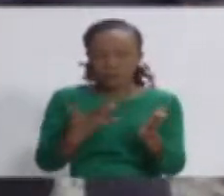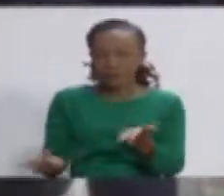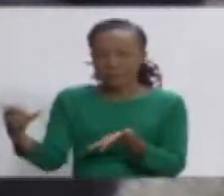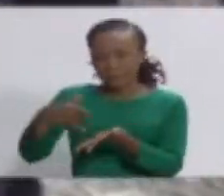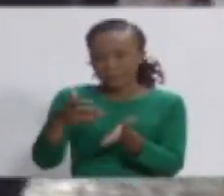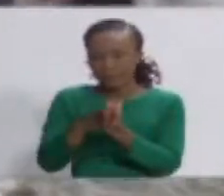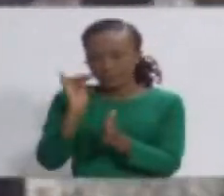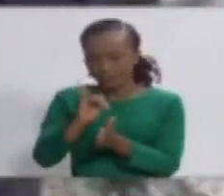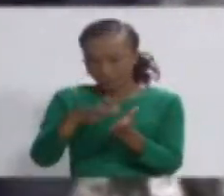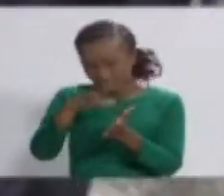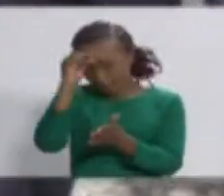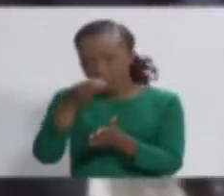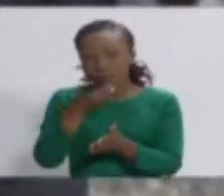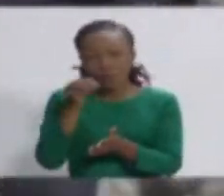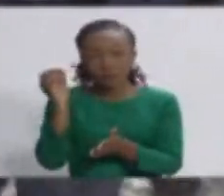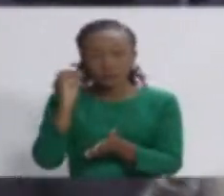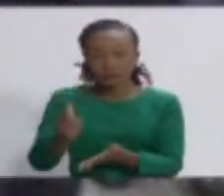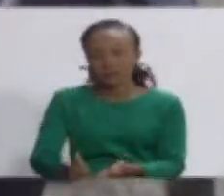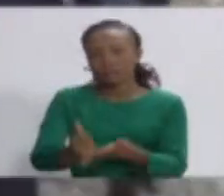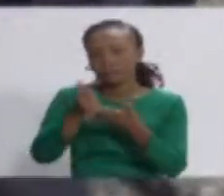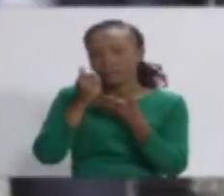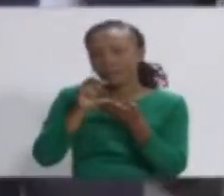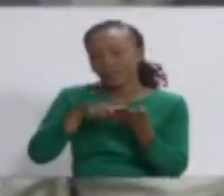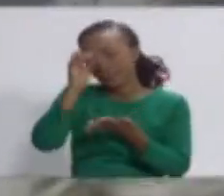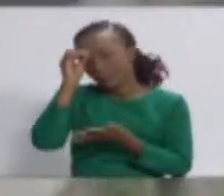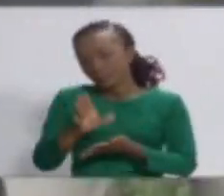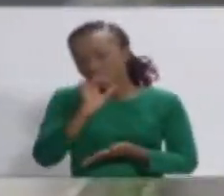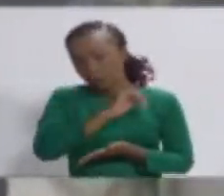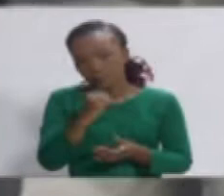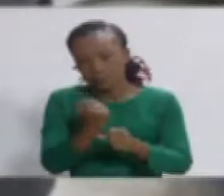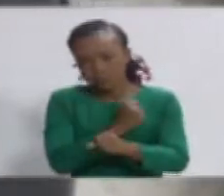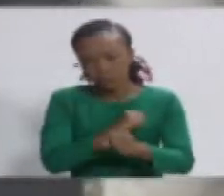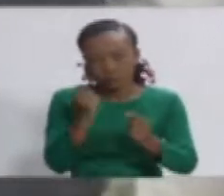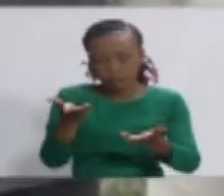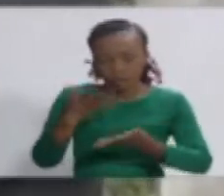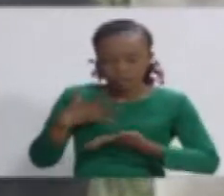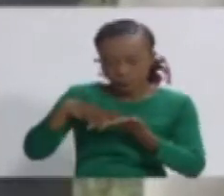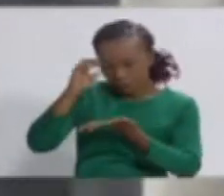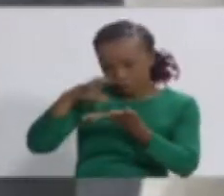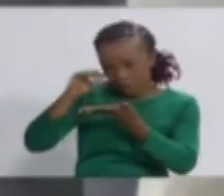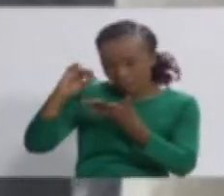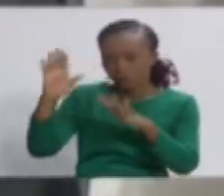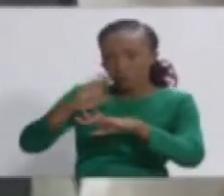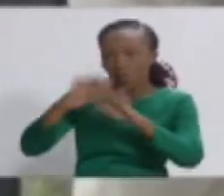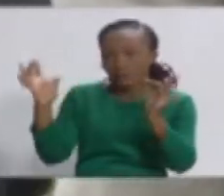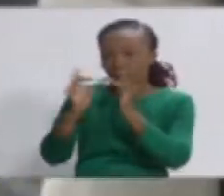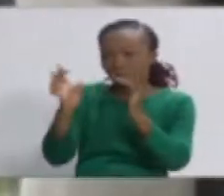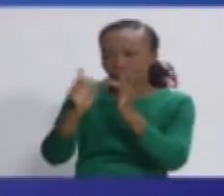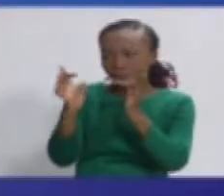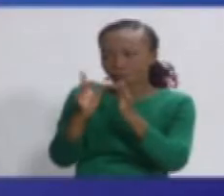katika mfumo wa masomo nyumbani kuwasaidia baadhi ya wanafunzi wasioweza kupata masomo haya mitandaoni.